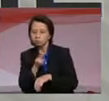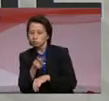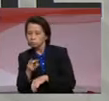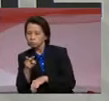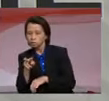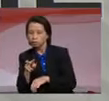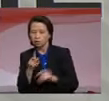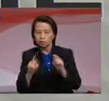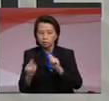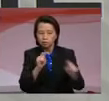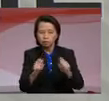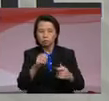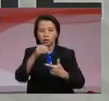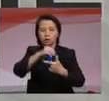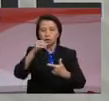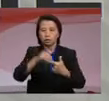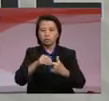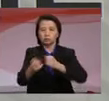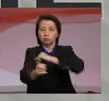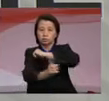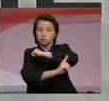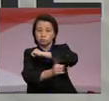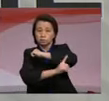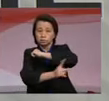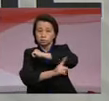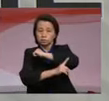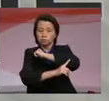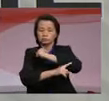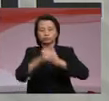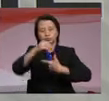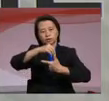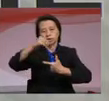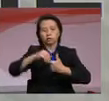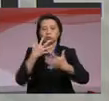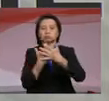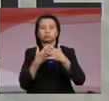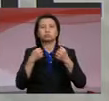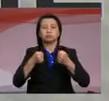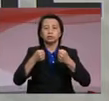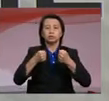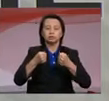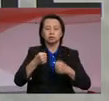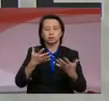kepada tindakan atau denda, iaitu ataupun penjara